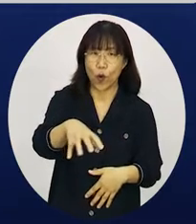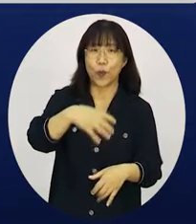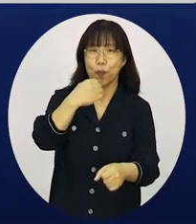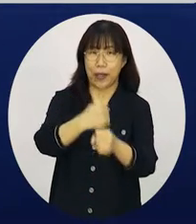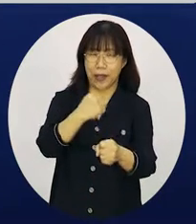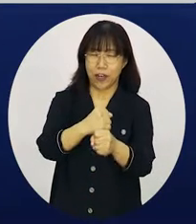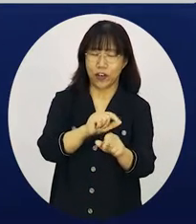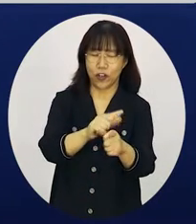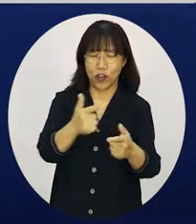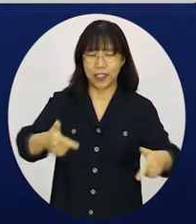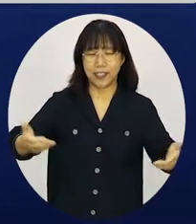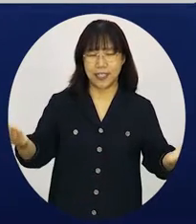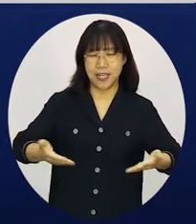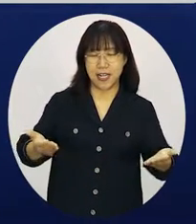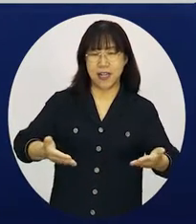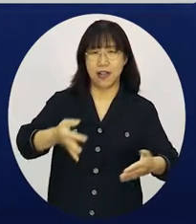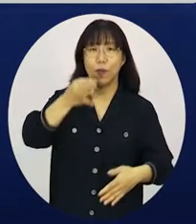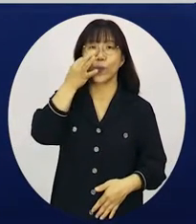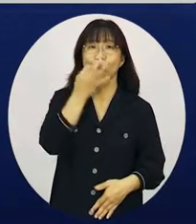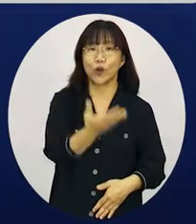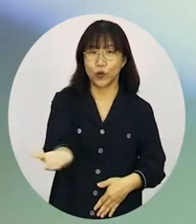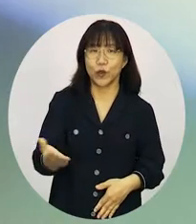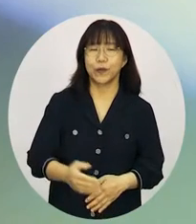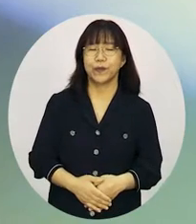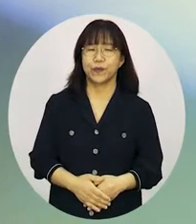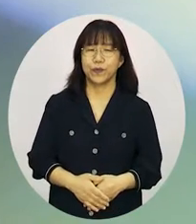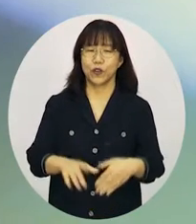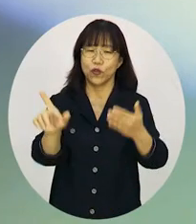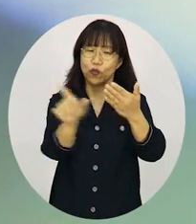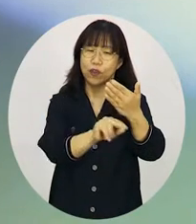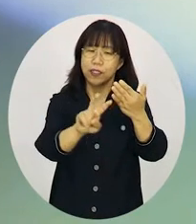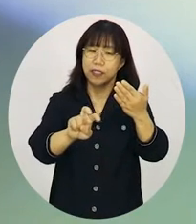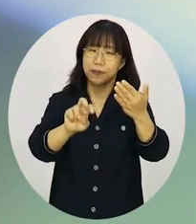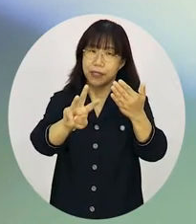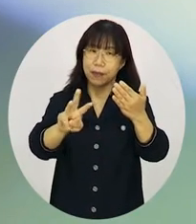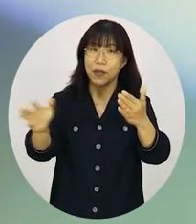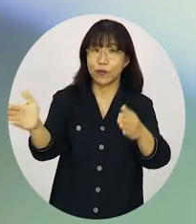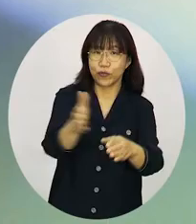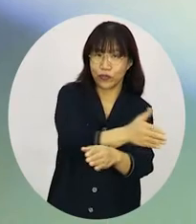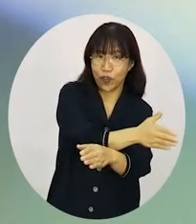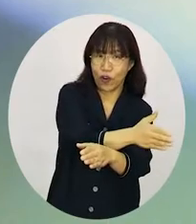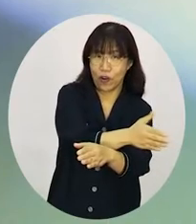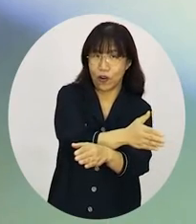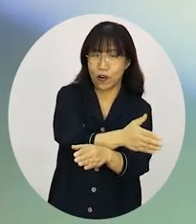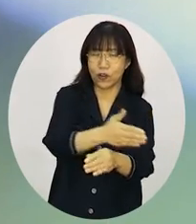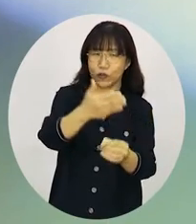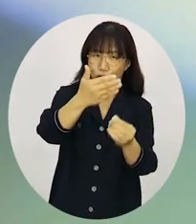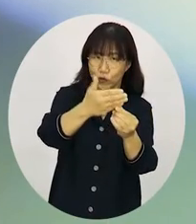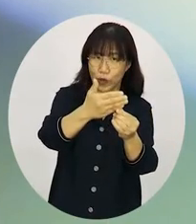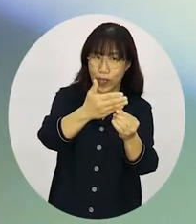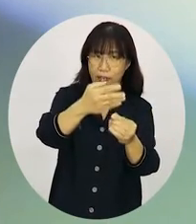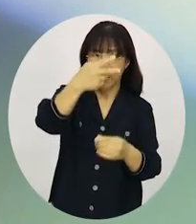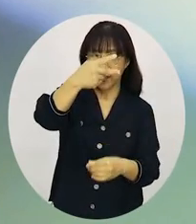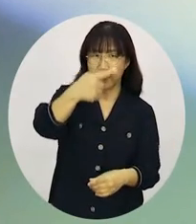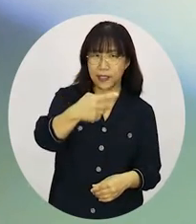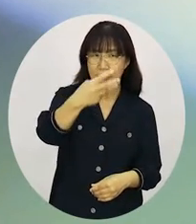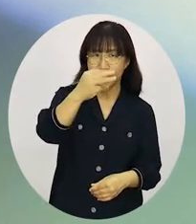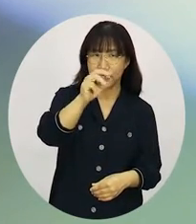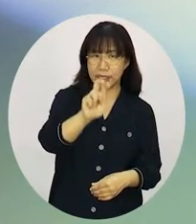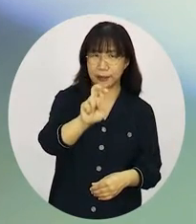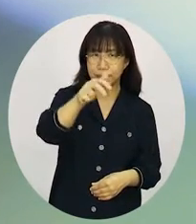다양한 직업들을 만나볼 수 있습니다. 지난 9월 23일부터 시작된 제9회 강서